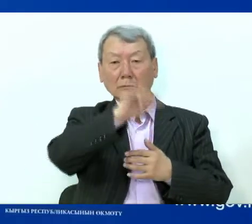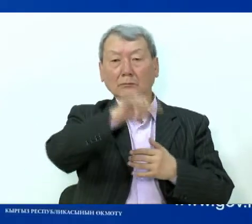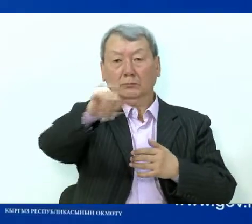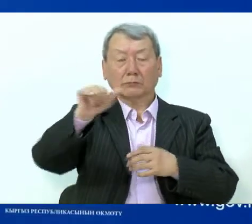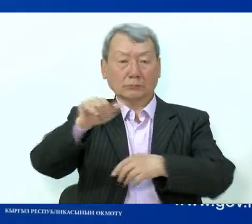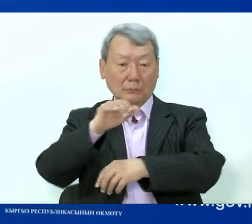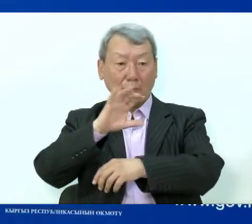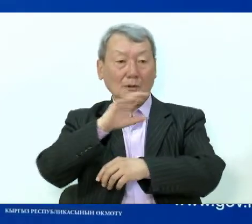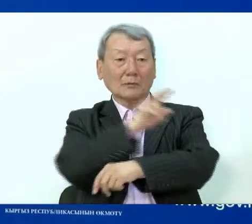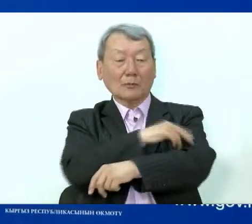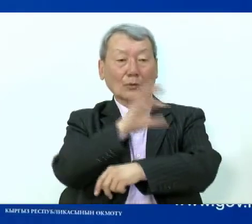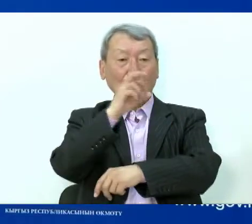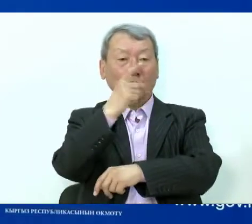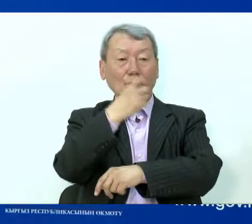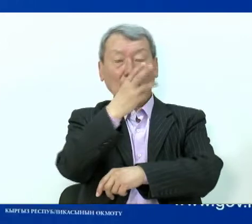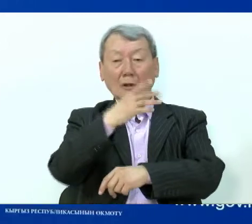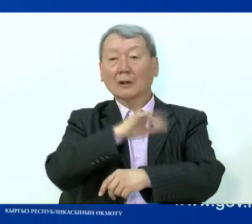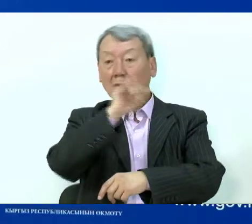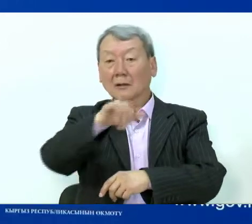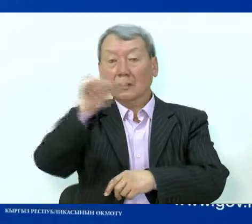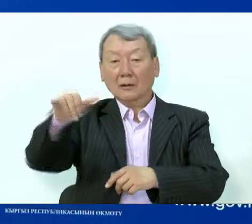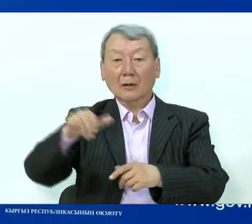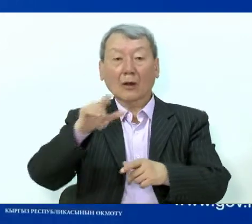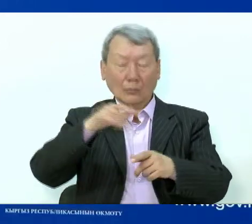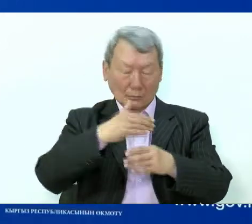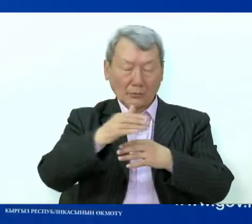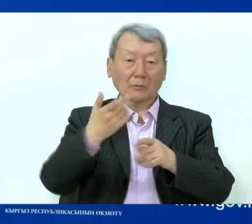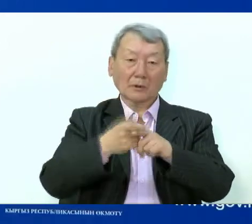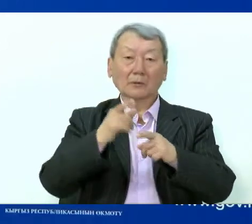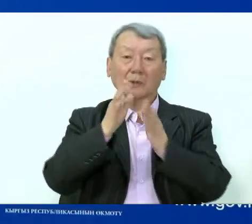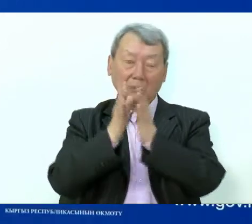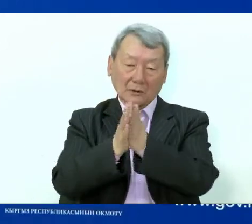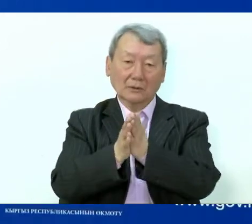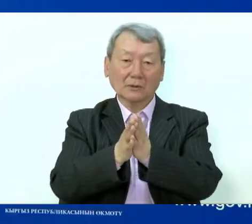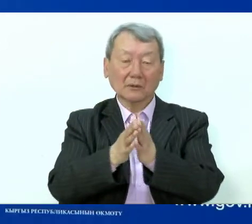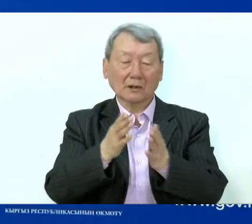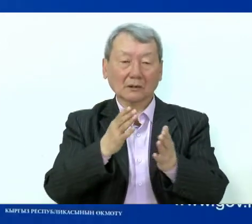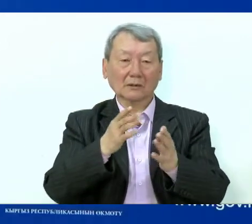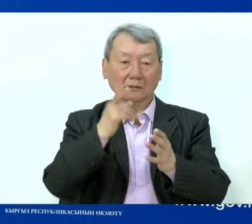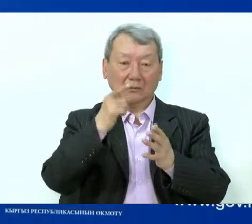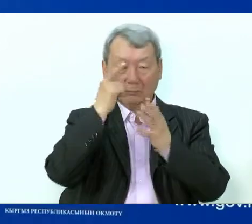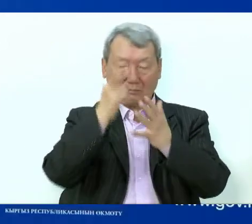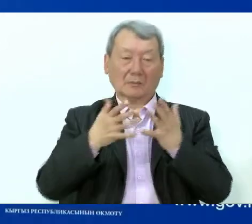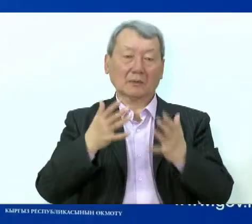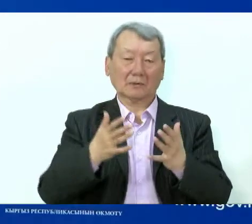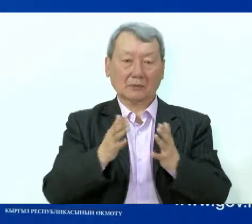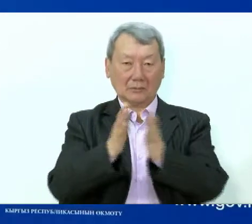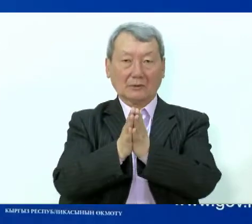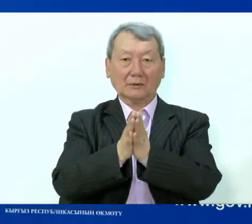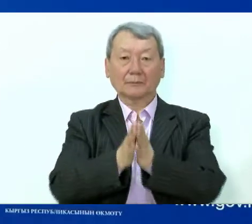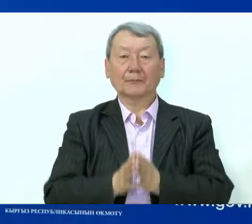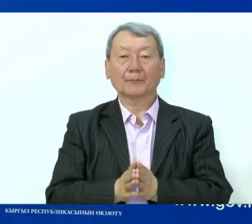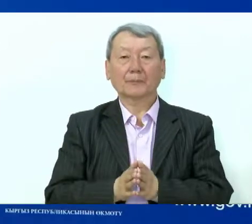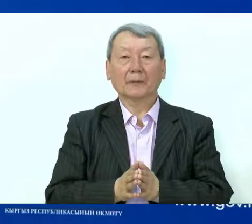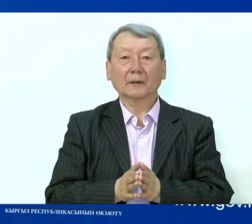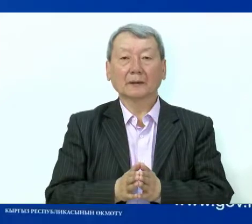Поэтому, если даже они приезжают с опозданием, я прошу к этому отнестись с большим пониманием.